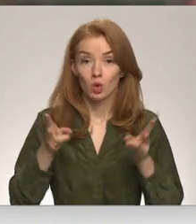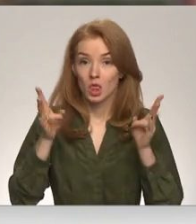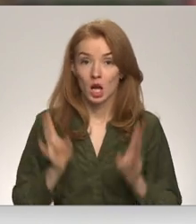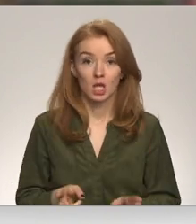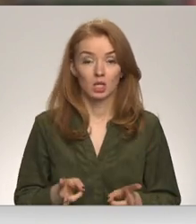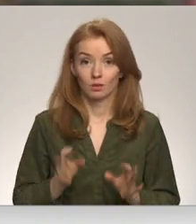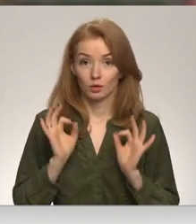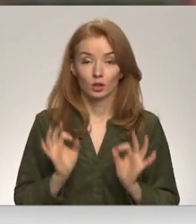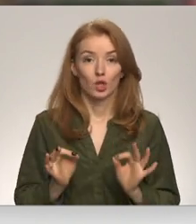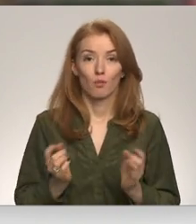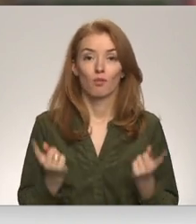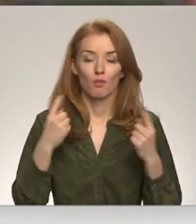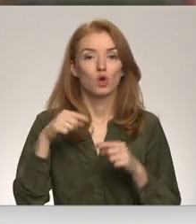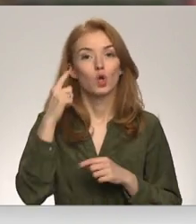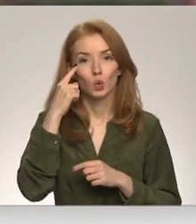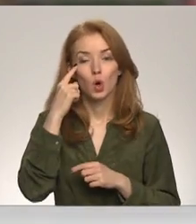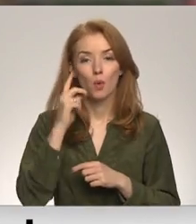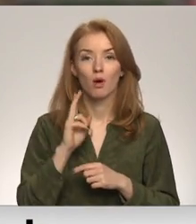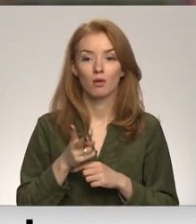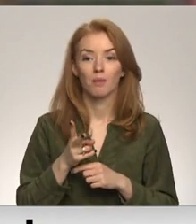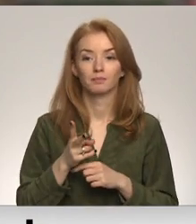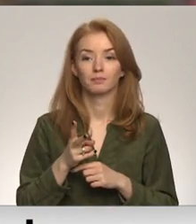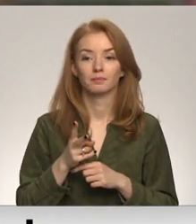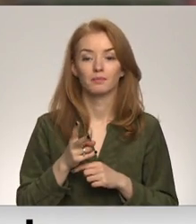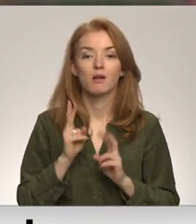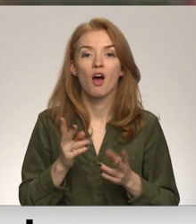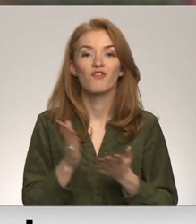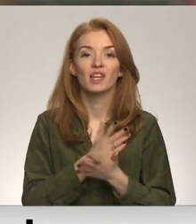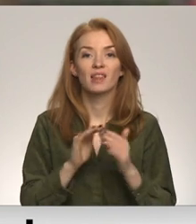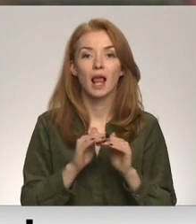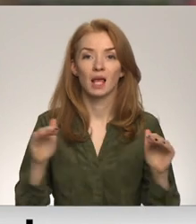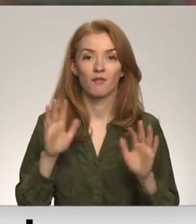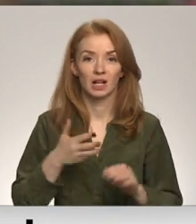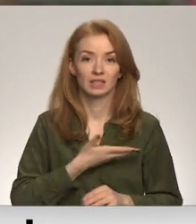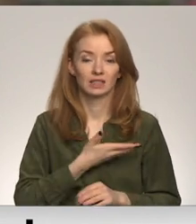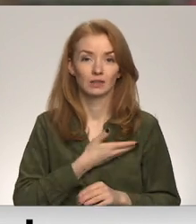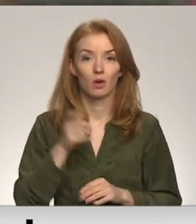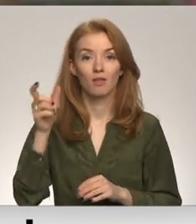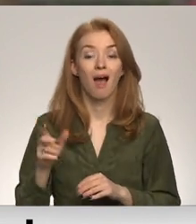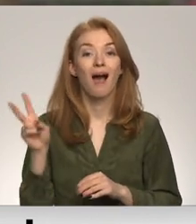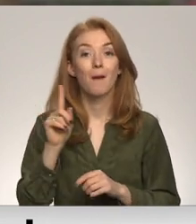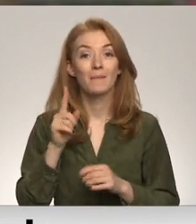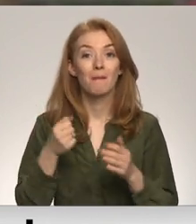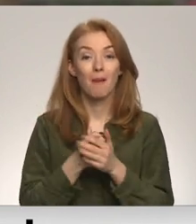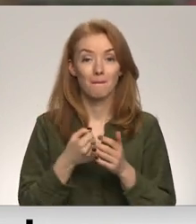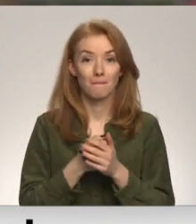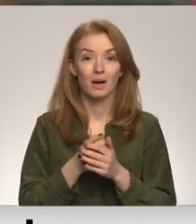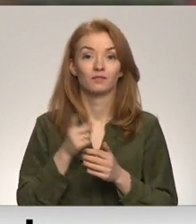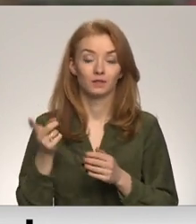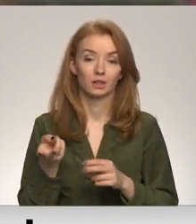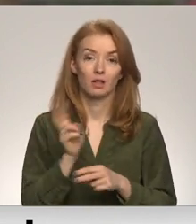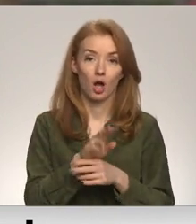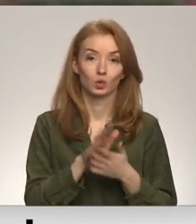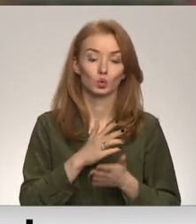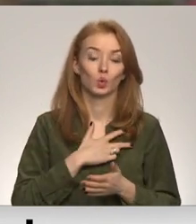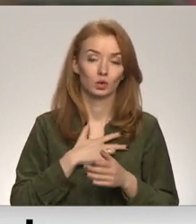tiešām traģiski. Nu, šobrīd es domāju, ka vidējais līmenis varēs izdzīvot no tiem, kam pienākšu šie pabalstiņi, būs jānākušo sociālo dienestu nu,